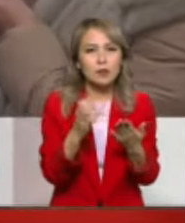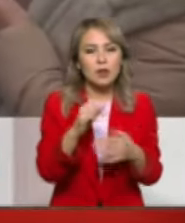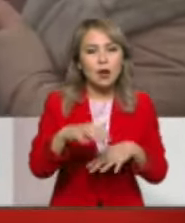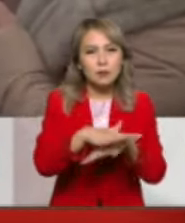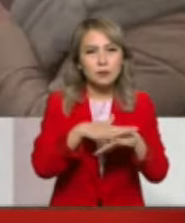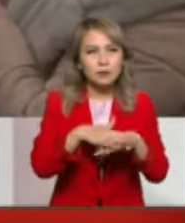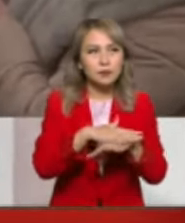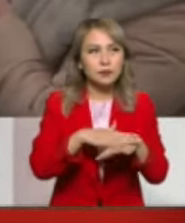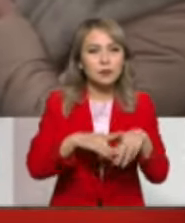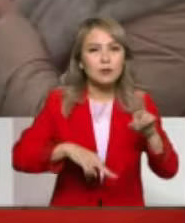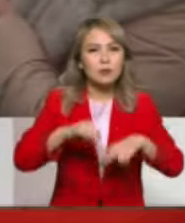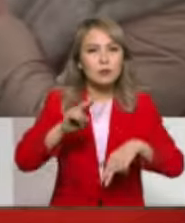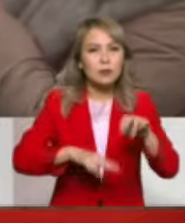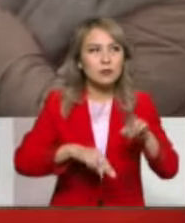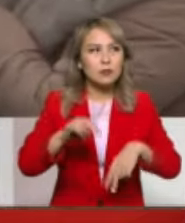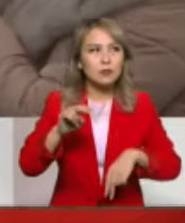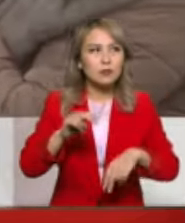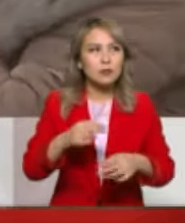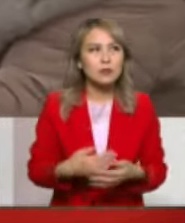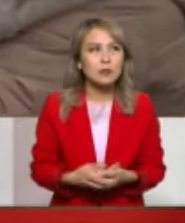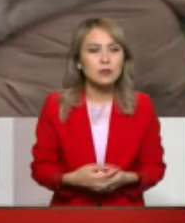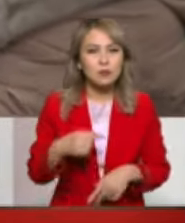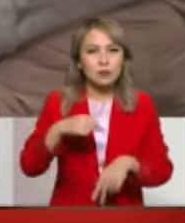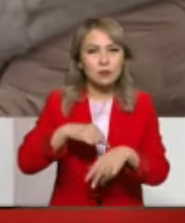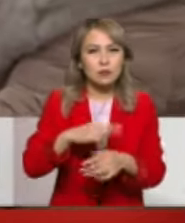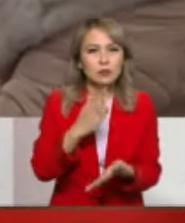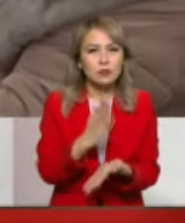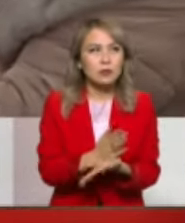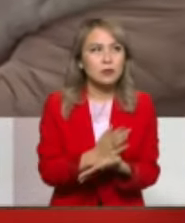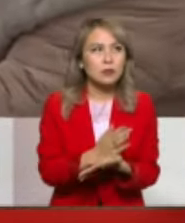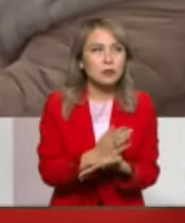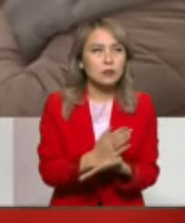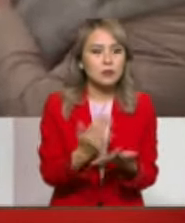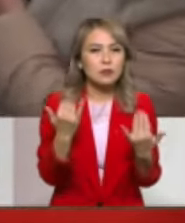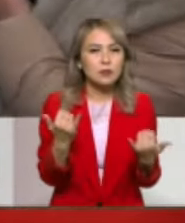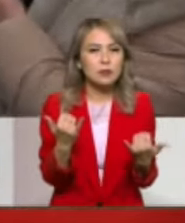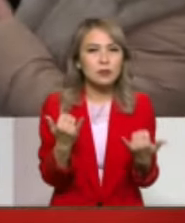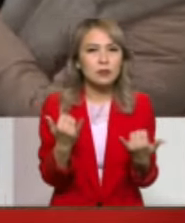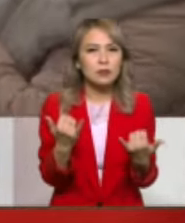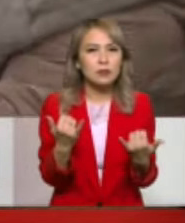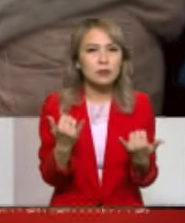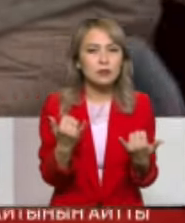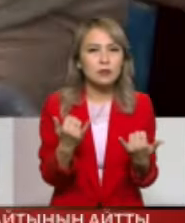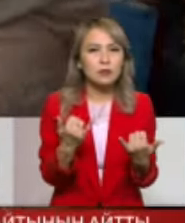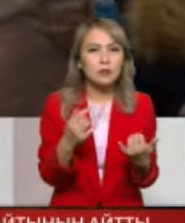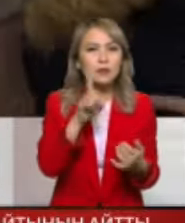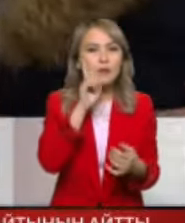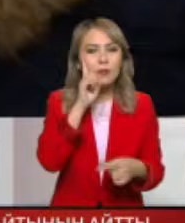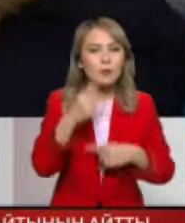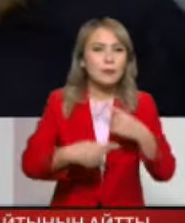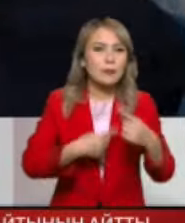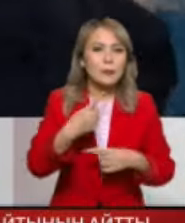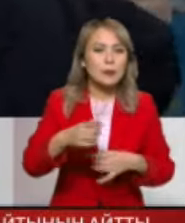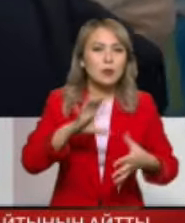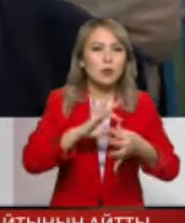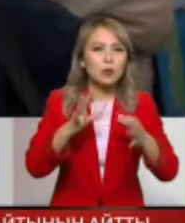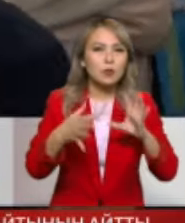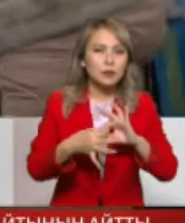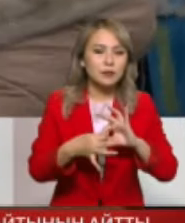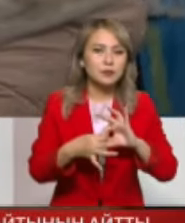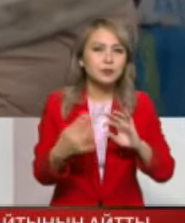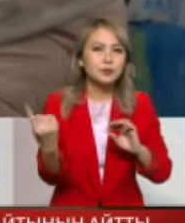Атмосферада енді қазір студияға сезіліп жатқан болар. Енді бұл жасөспірімдер олимпиадасы